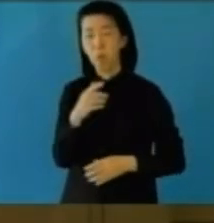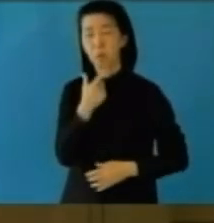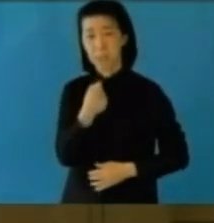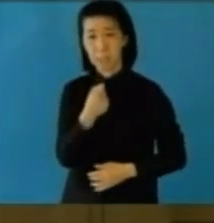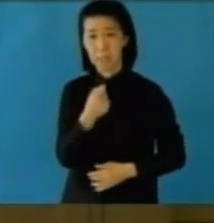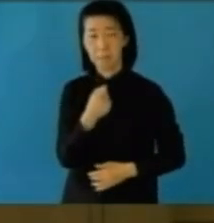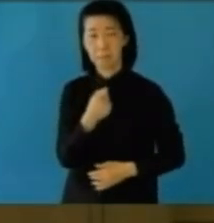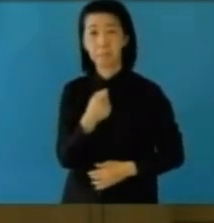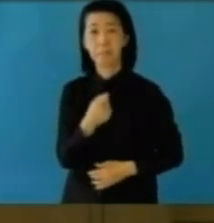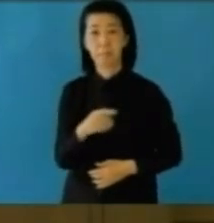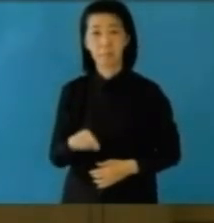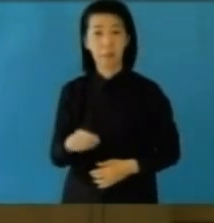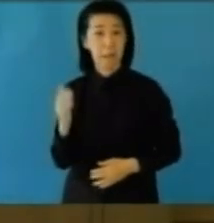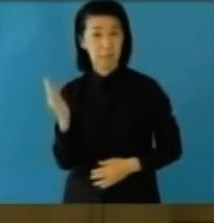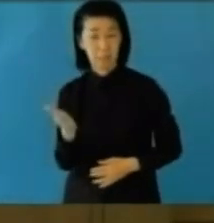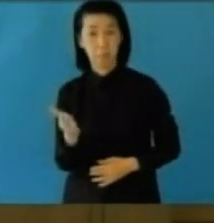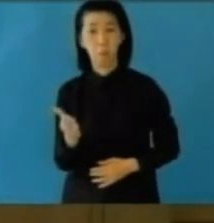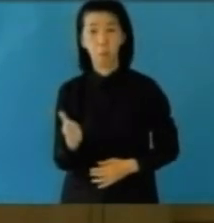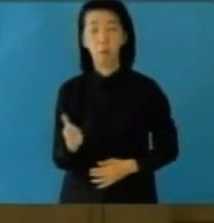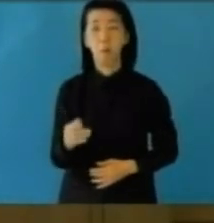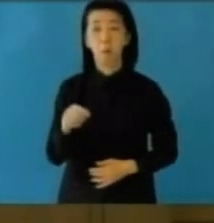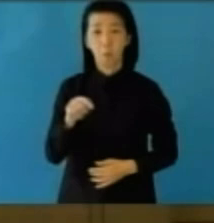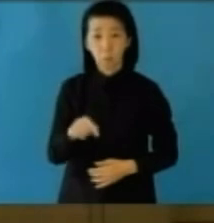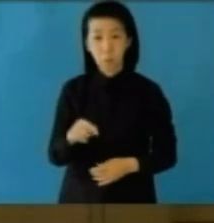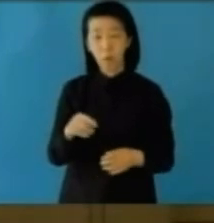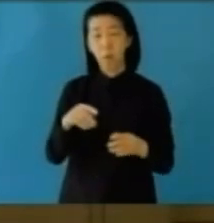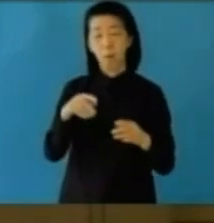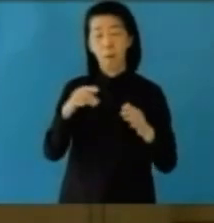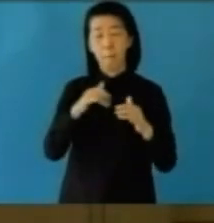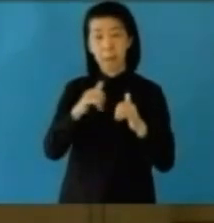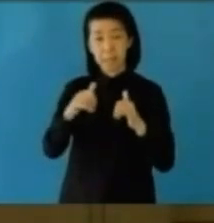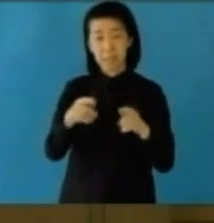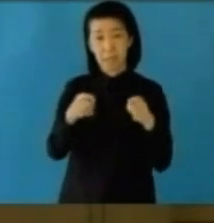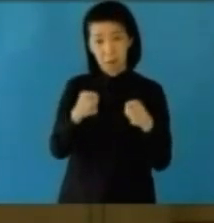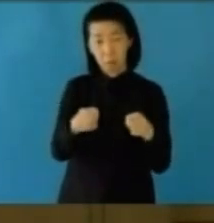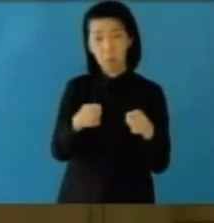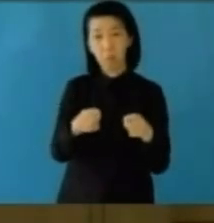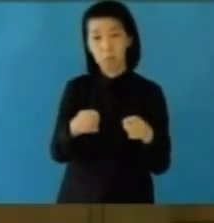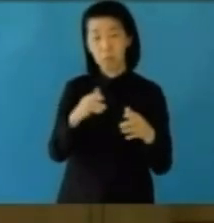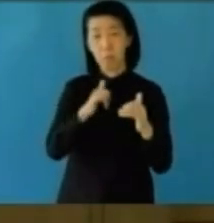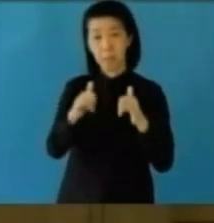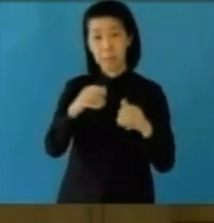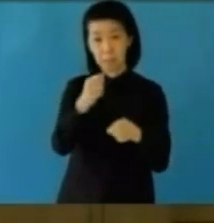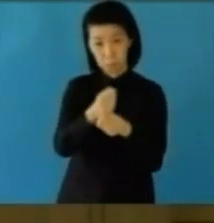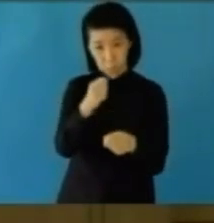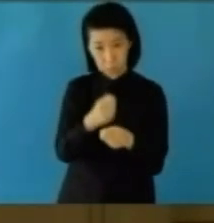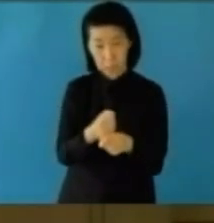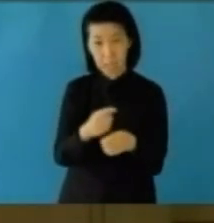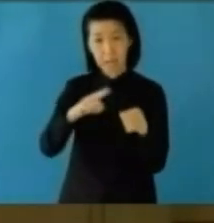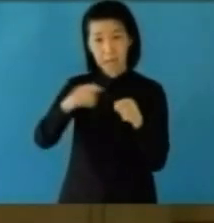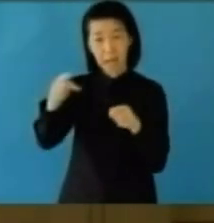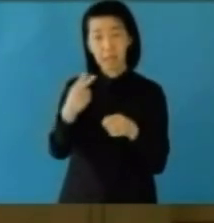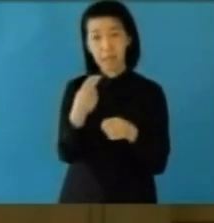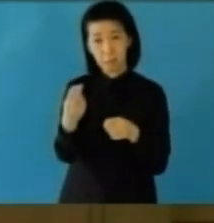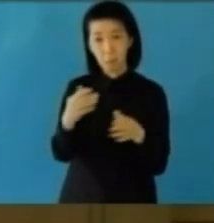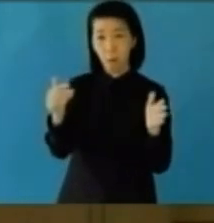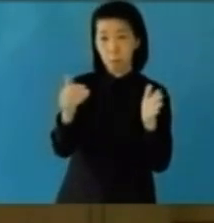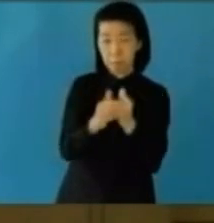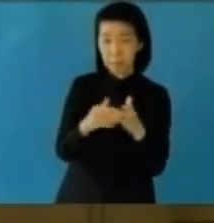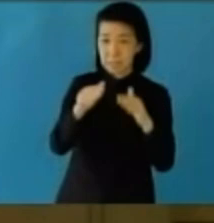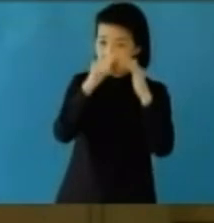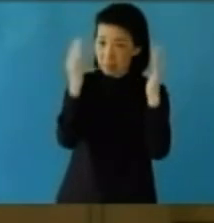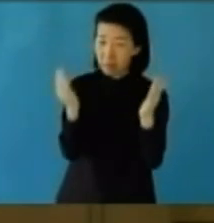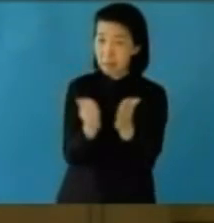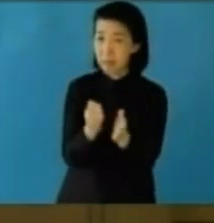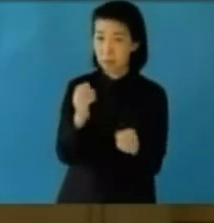です。有識者などの検討委員会の議論を踏まえて、来年の3月末までに利活用の全体像を策定する方針です。また、